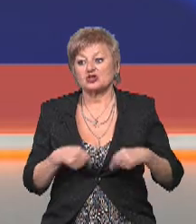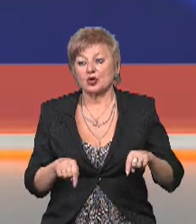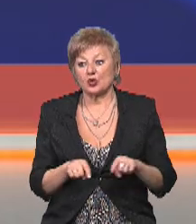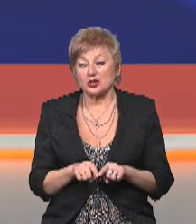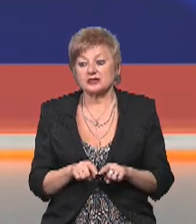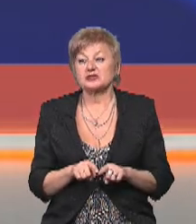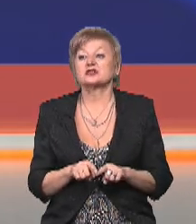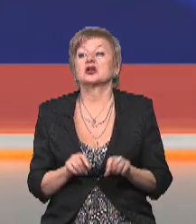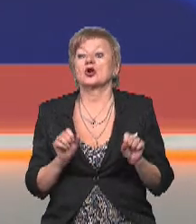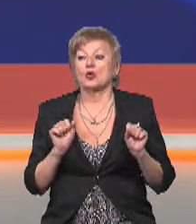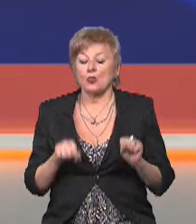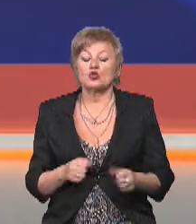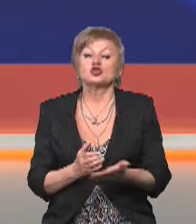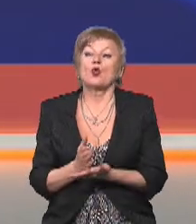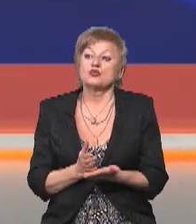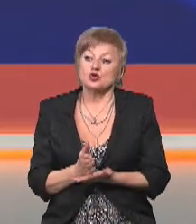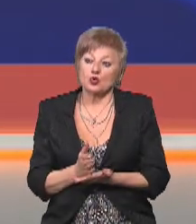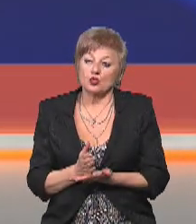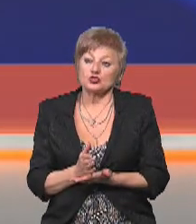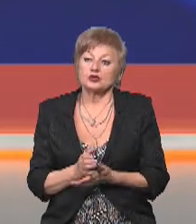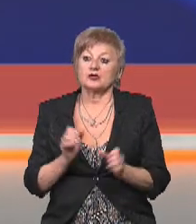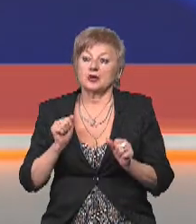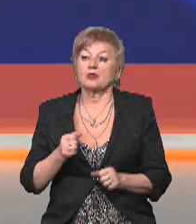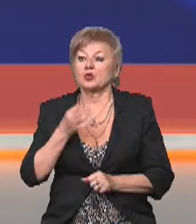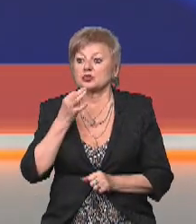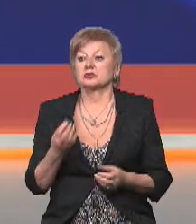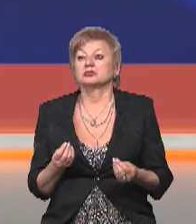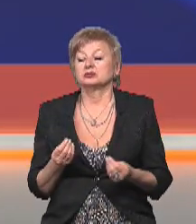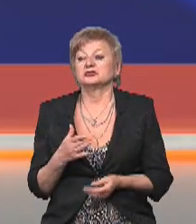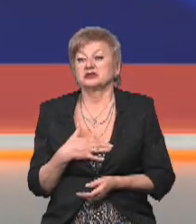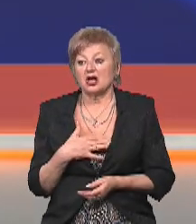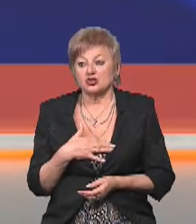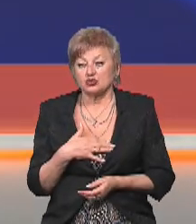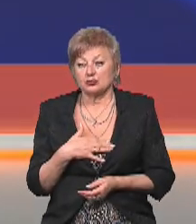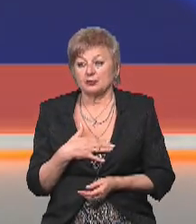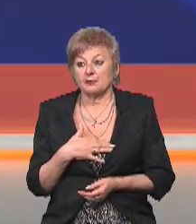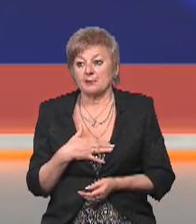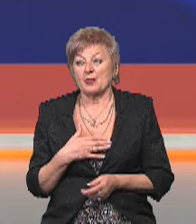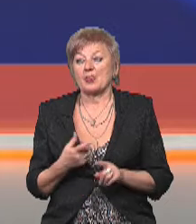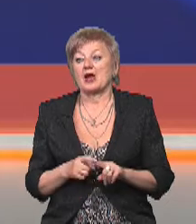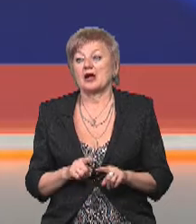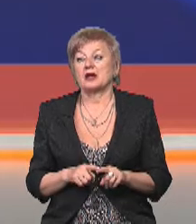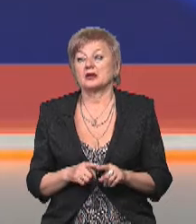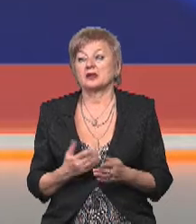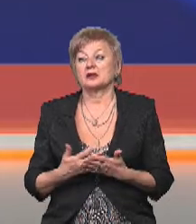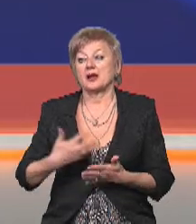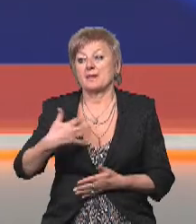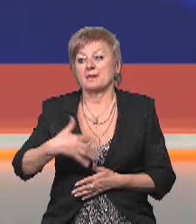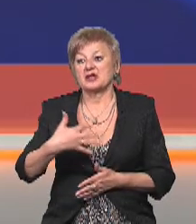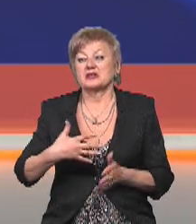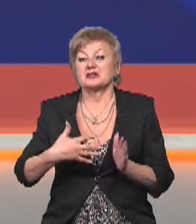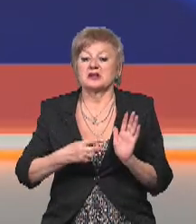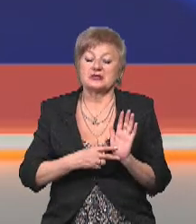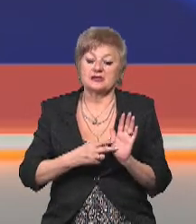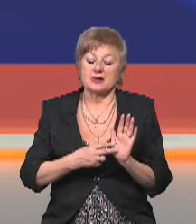имеет разрешение, тоже может обслуживать. Могу озвучить стоимость нашу. Это где-то порядка